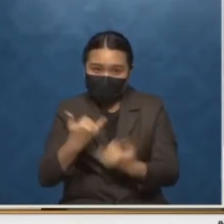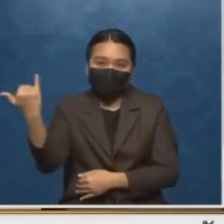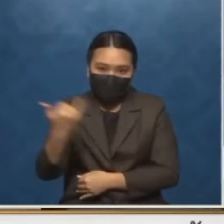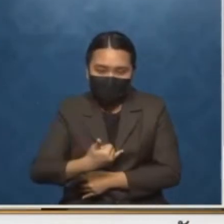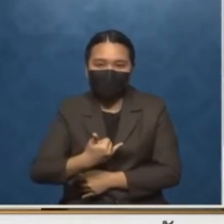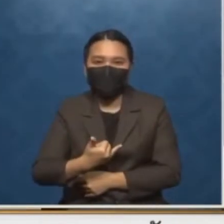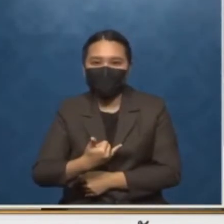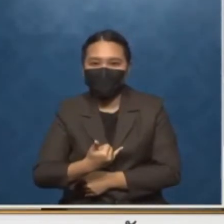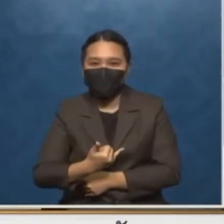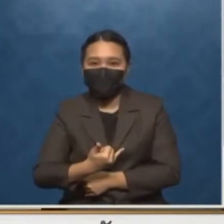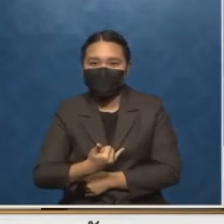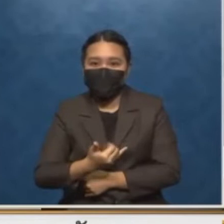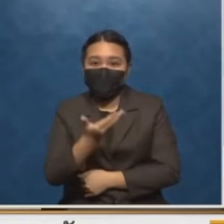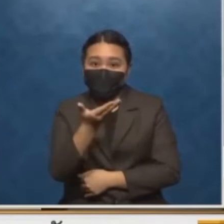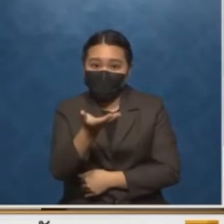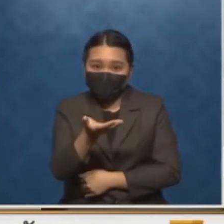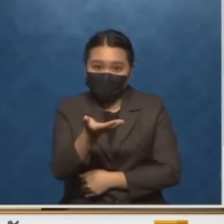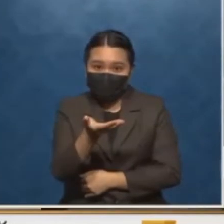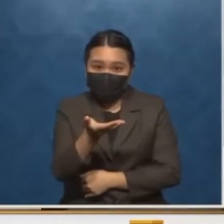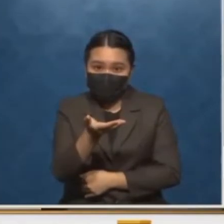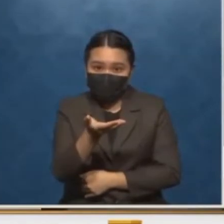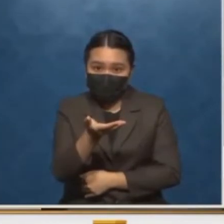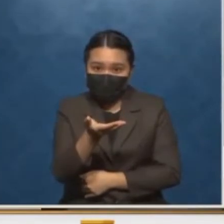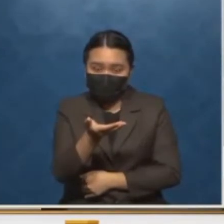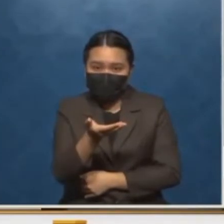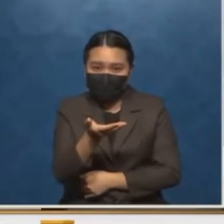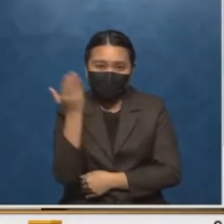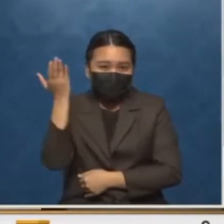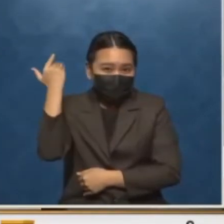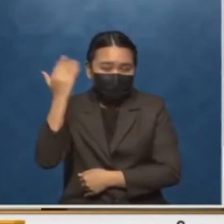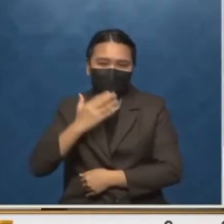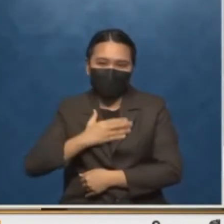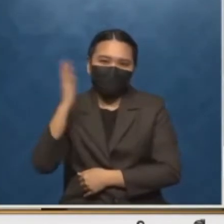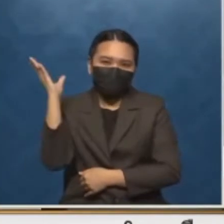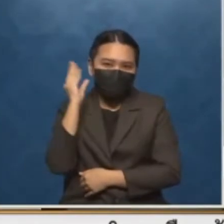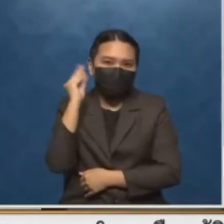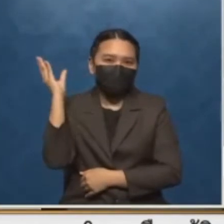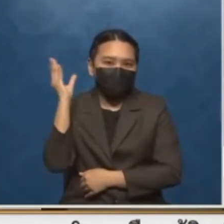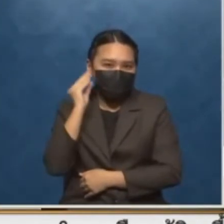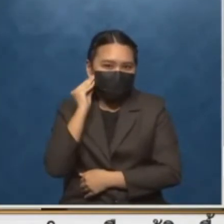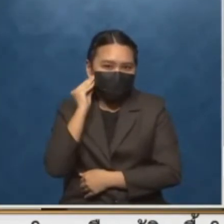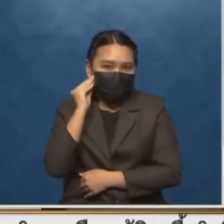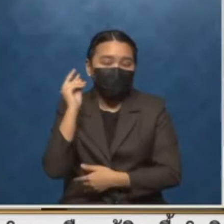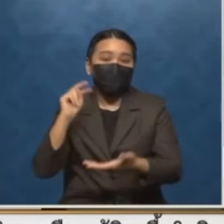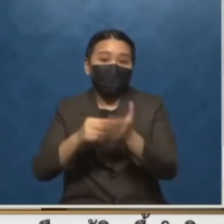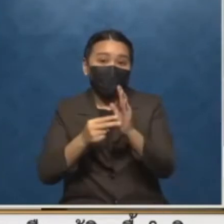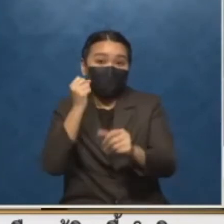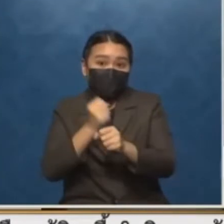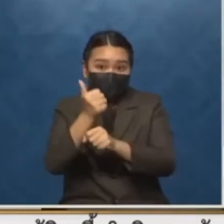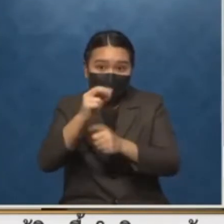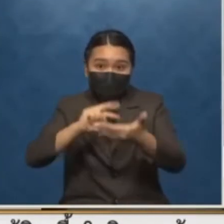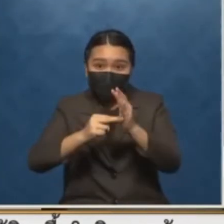คุณหญิงครับโดยเนื้อหาที่ท่านผมฟังท่านพูดเมื่อกี้เนี่ยว่า เอาที่มันทําได้เลยหมายความว่าตั้งศูนย์ซะก่